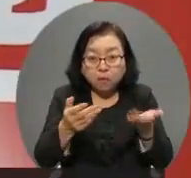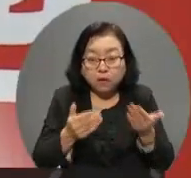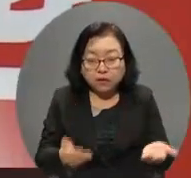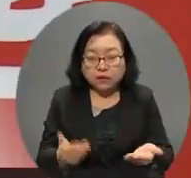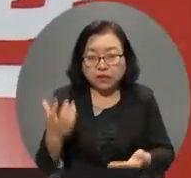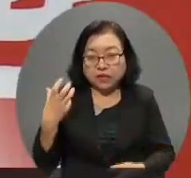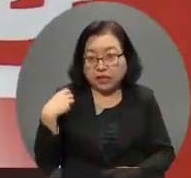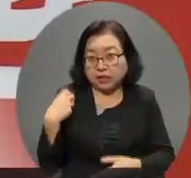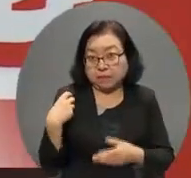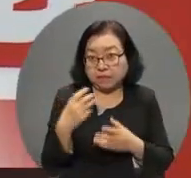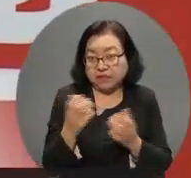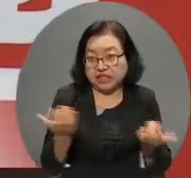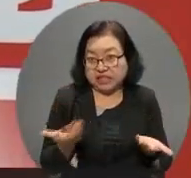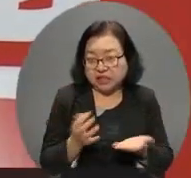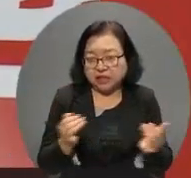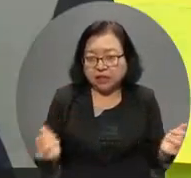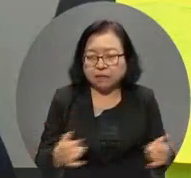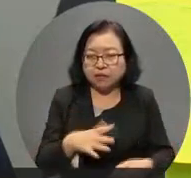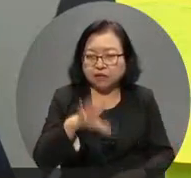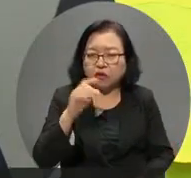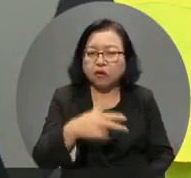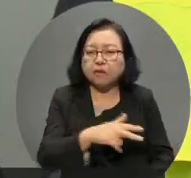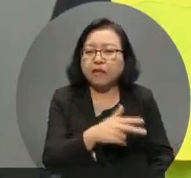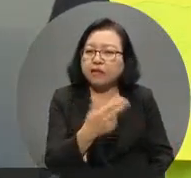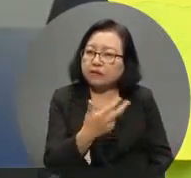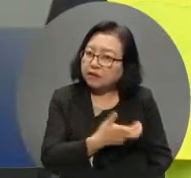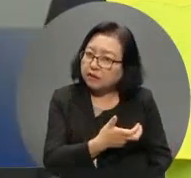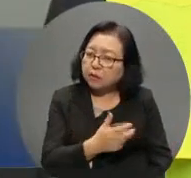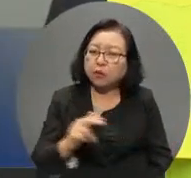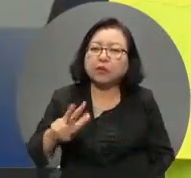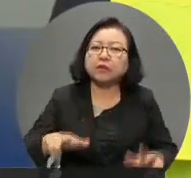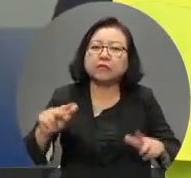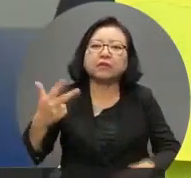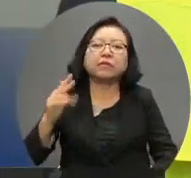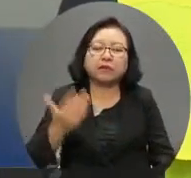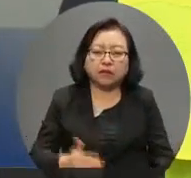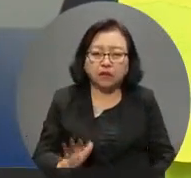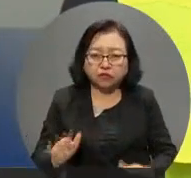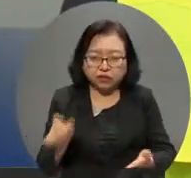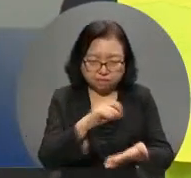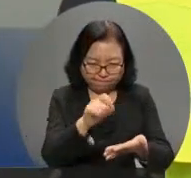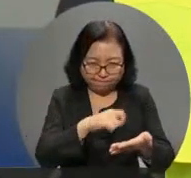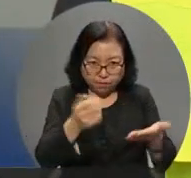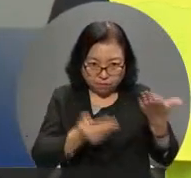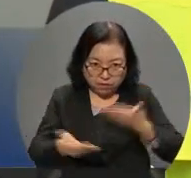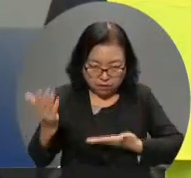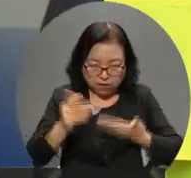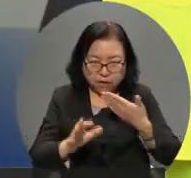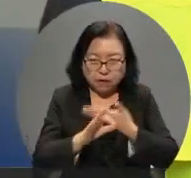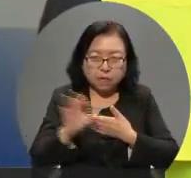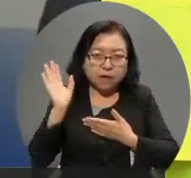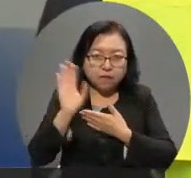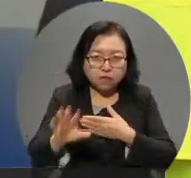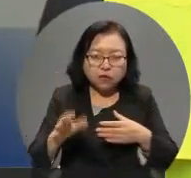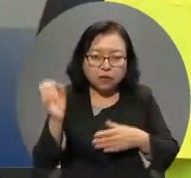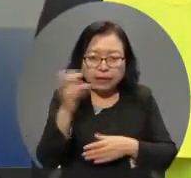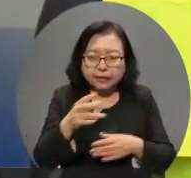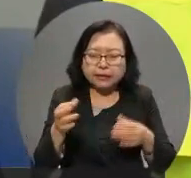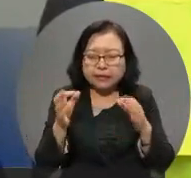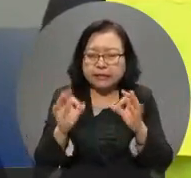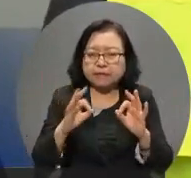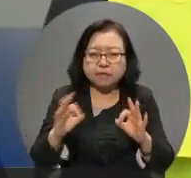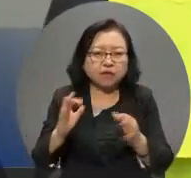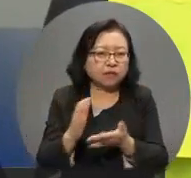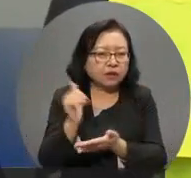지금은 700명까지 늘었습니다. 우리가 받는 한 명 한 명의 서명은 제2, 제3의 김영환을 막는 방패가 될 것이며